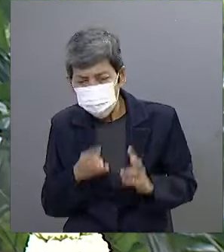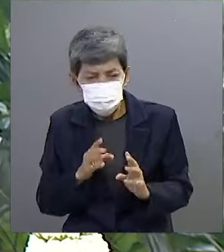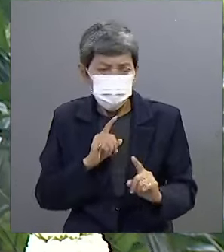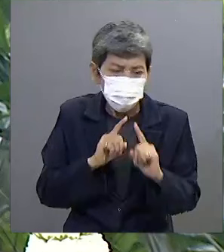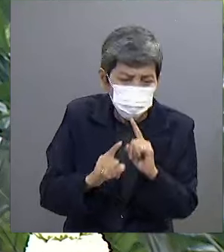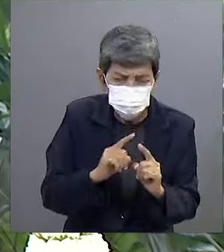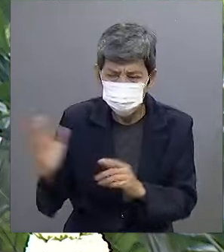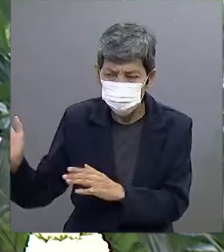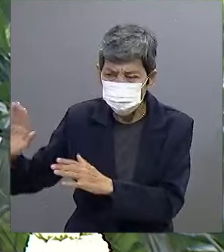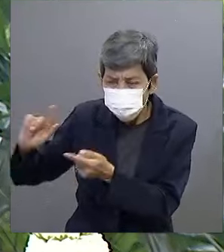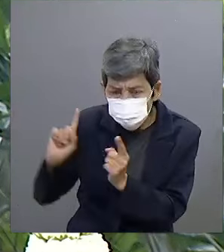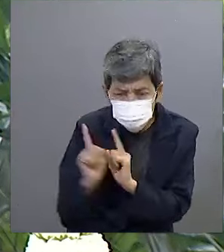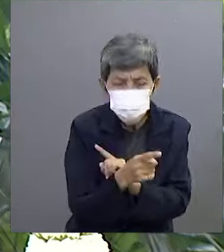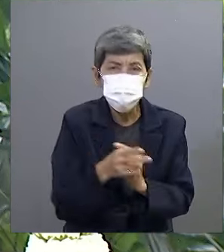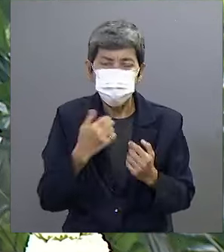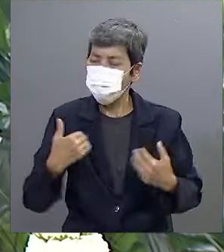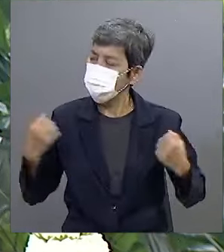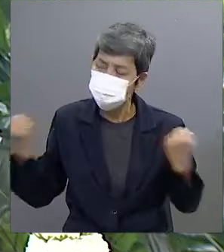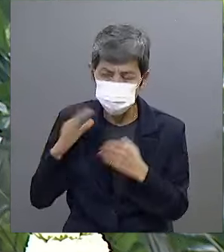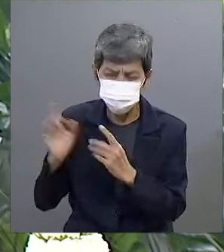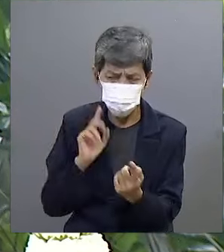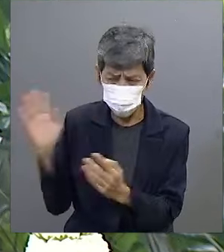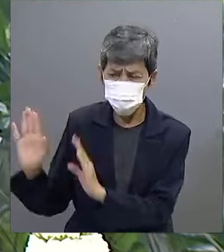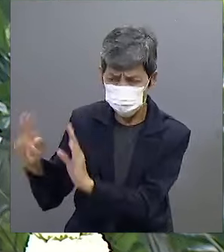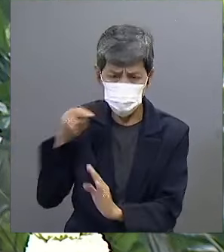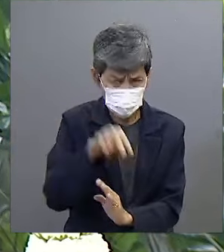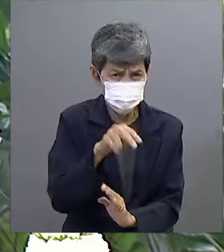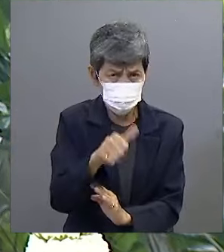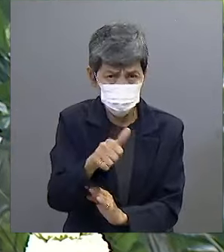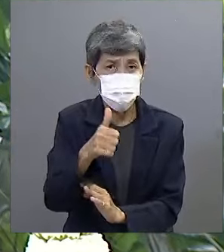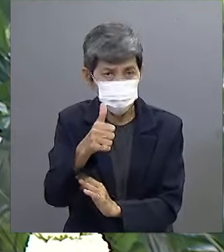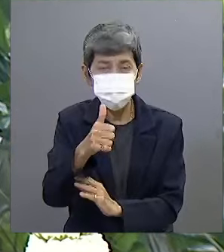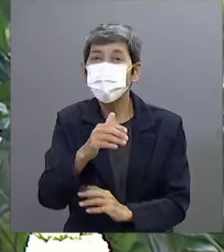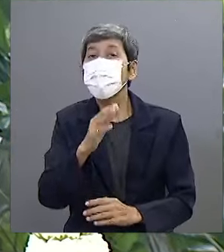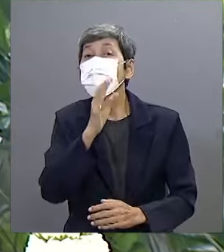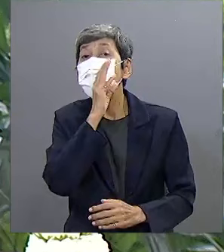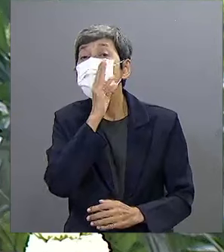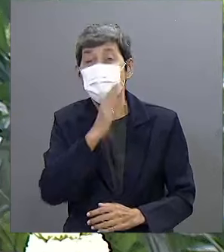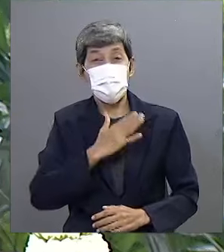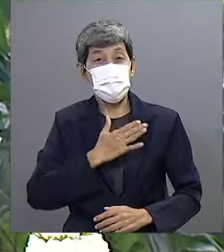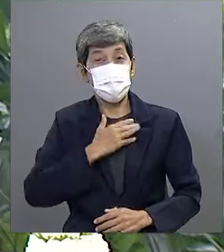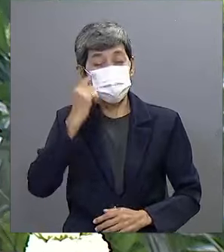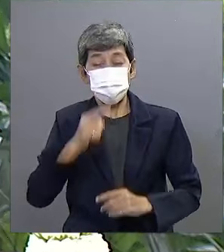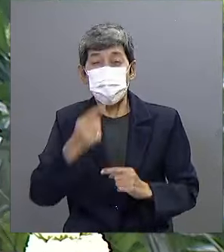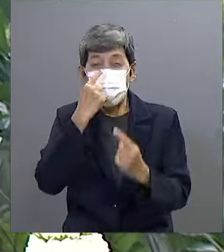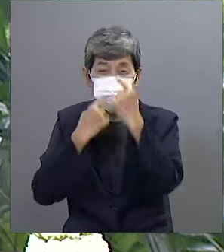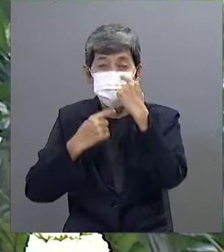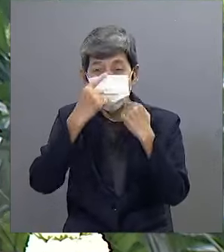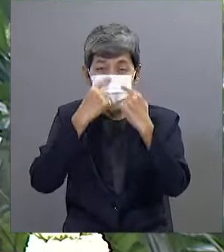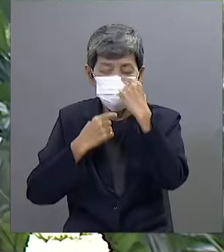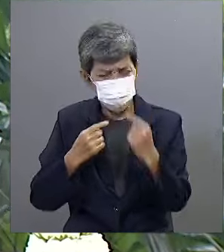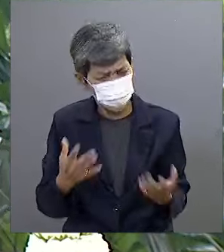งในยามที่เราไม่ไหวจริงๆนะคะหรือสุดท้ายแล้วนะคะถ้าเรามั่นใจว่าเขาร้องแต่เขาไม่ได้มีสาเหตุอะไรที่อันตร